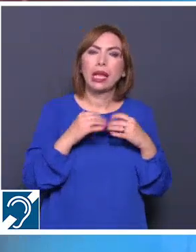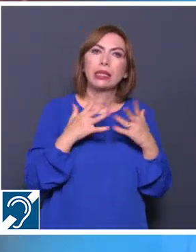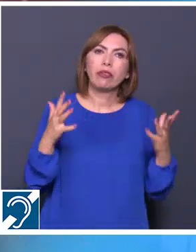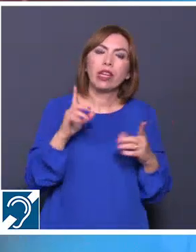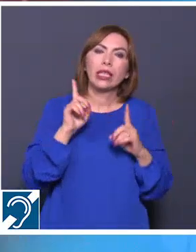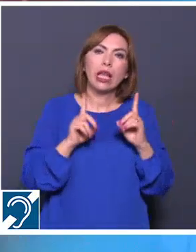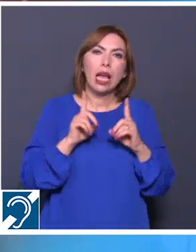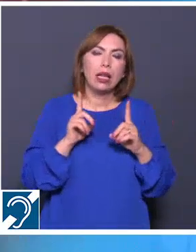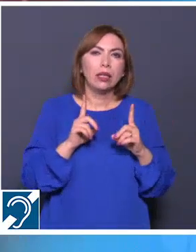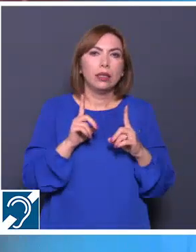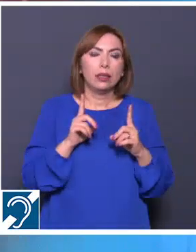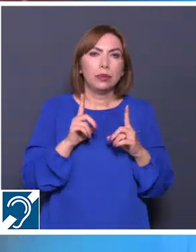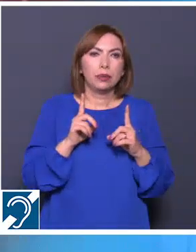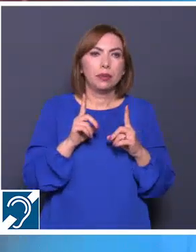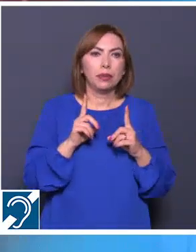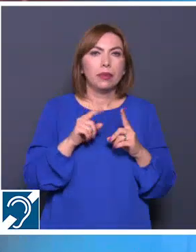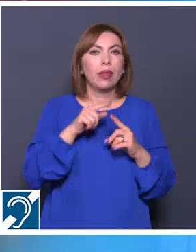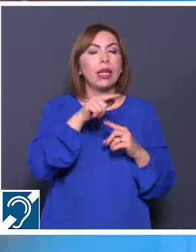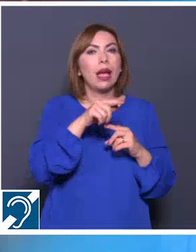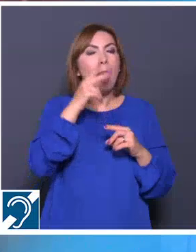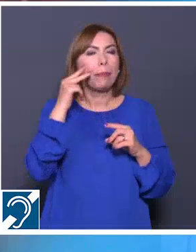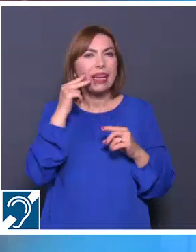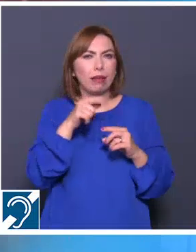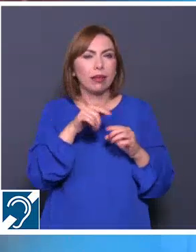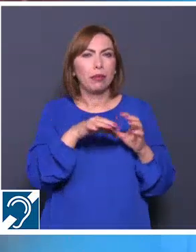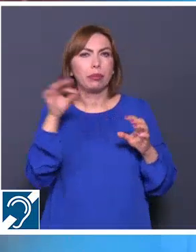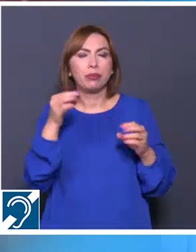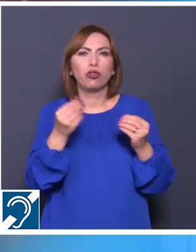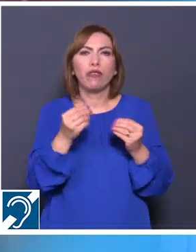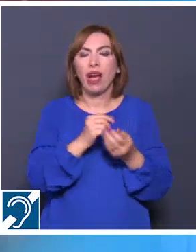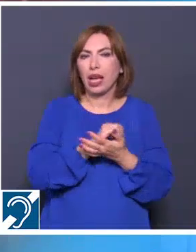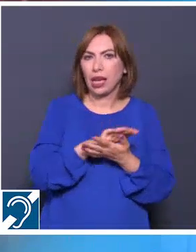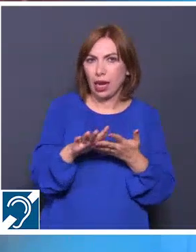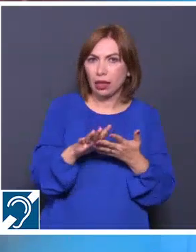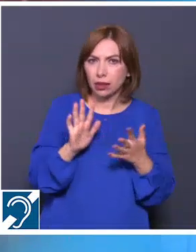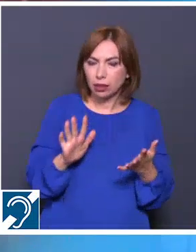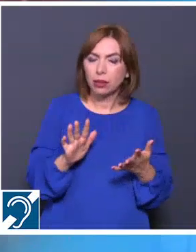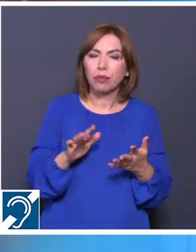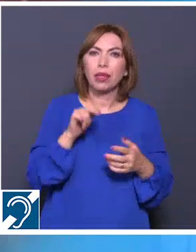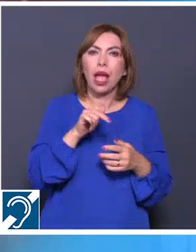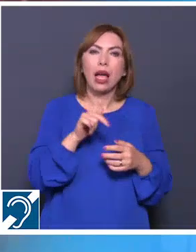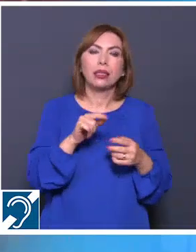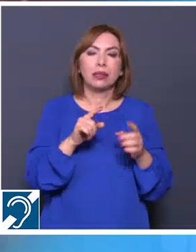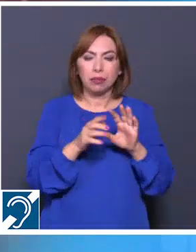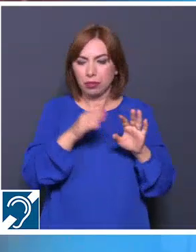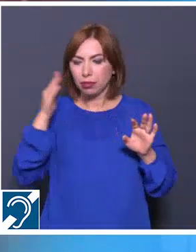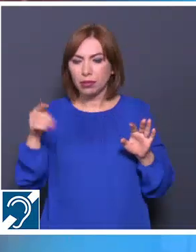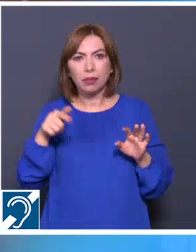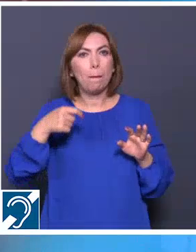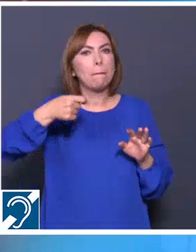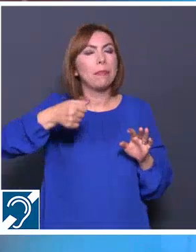dacă a pirata înseamnă a primi ceva complet gratis, asta versus a